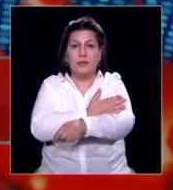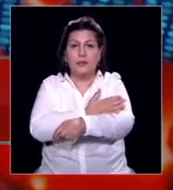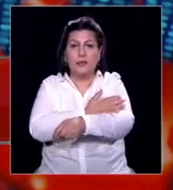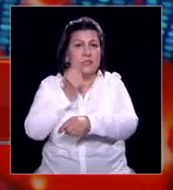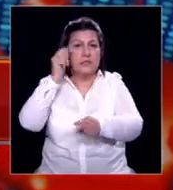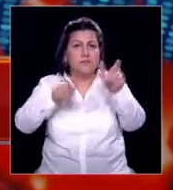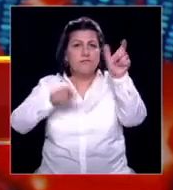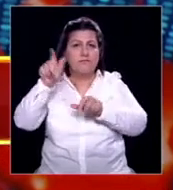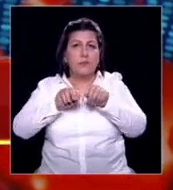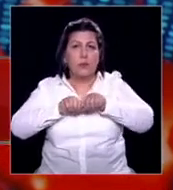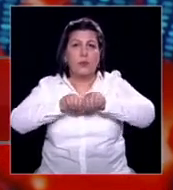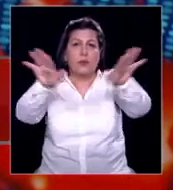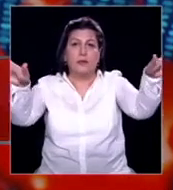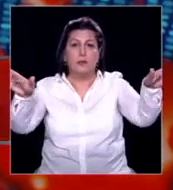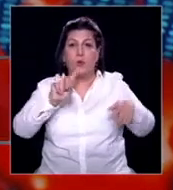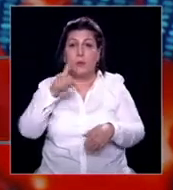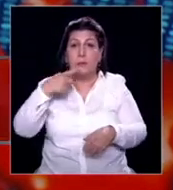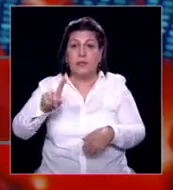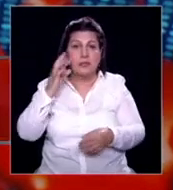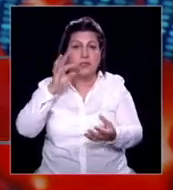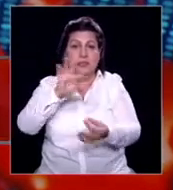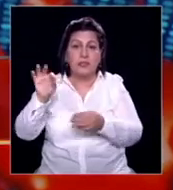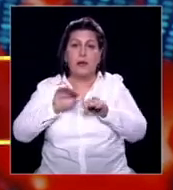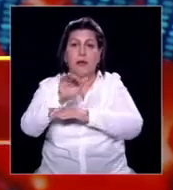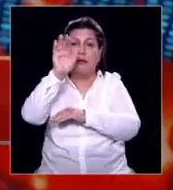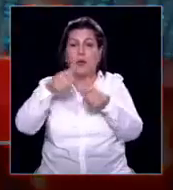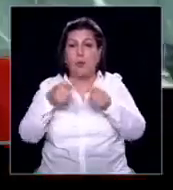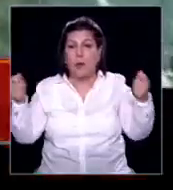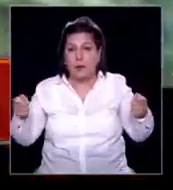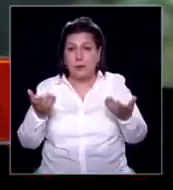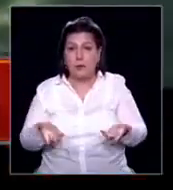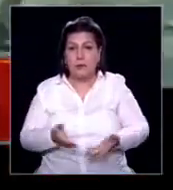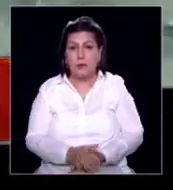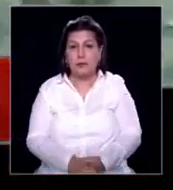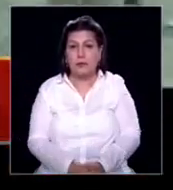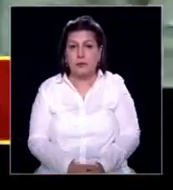ulaştı. 13 binden fazla kişiyi de hayattan kopardı.